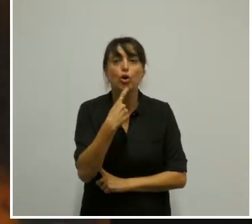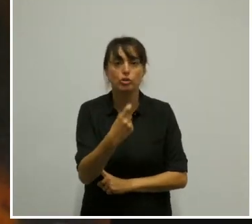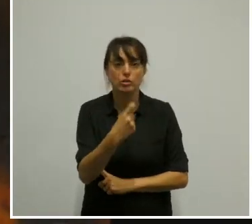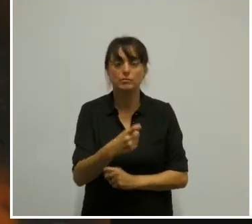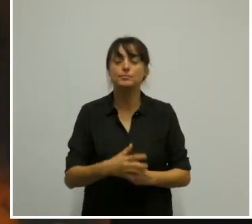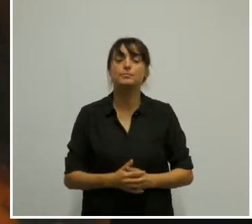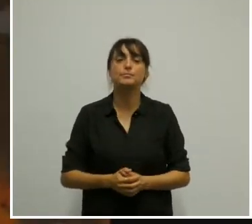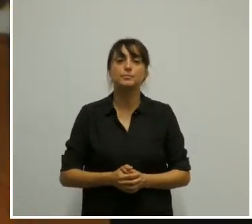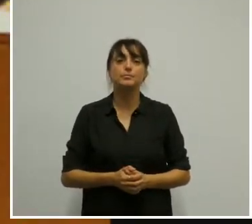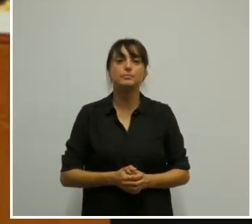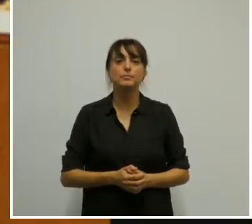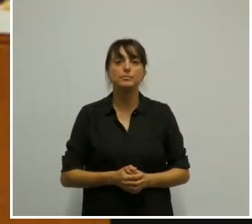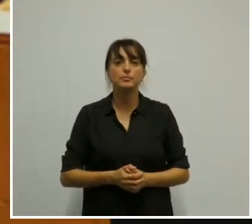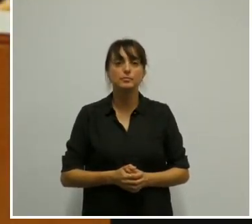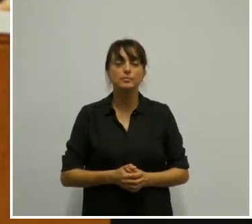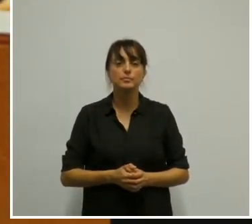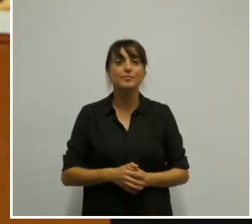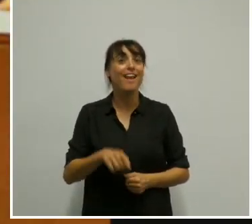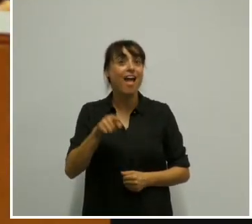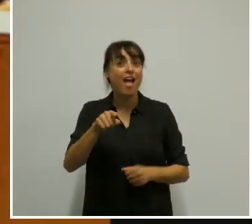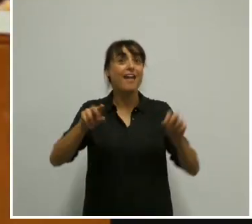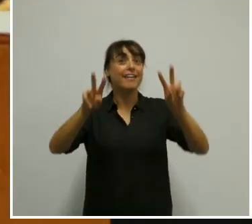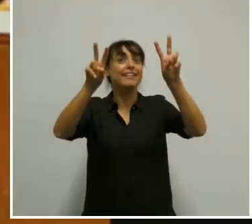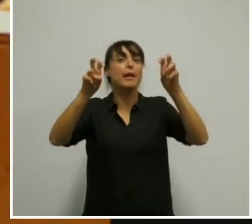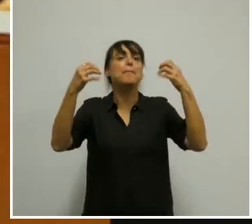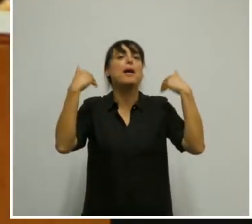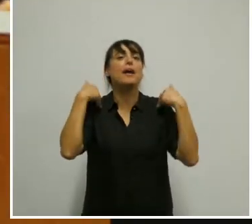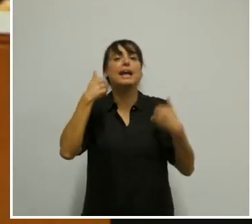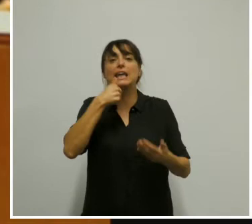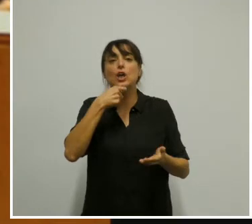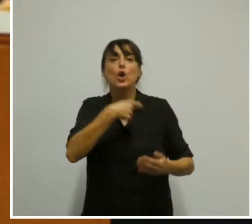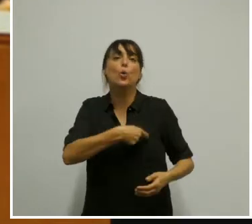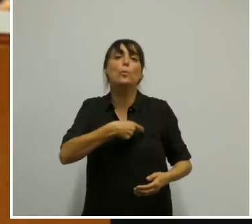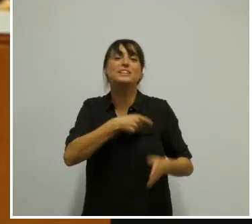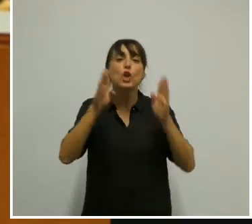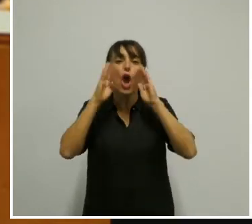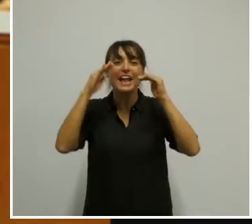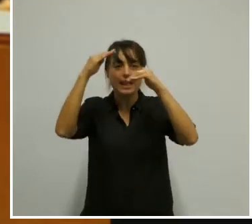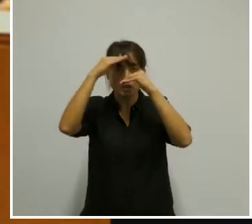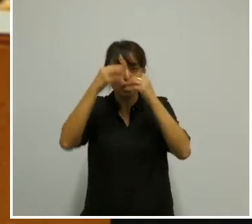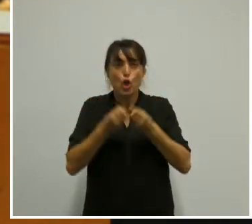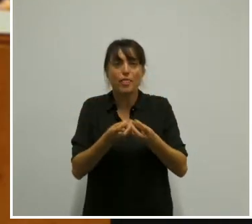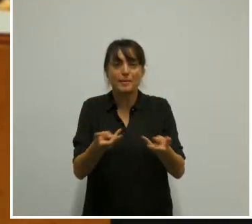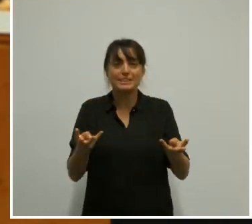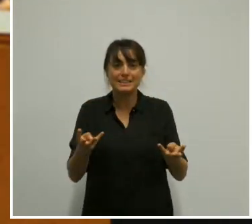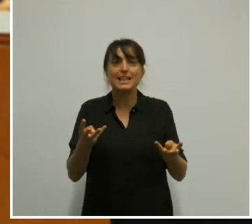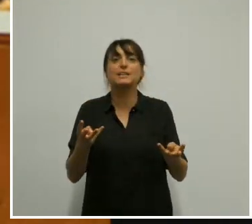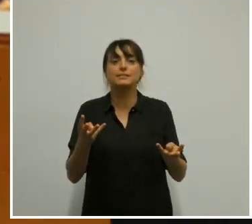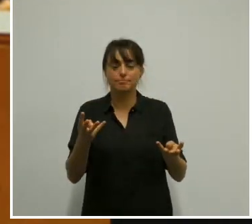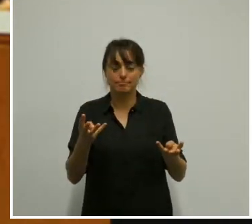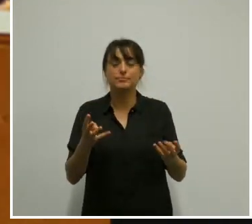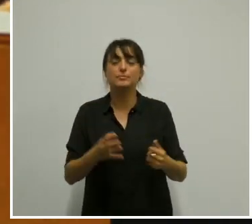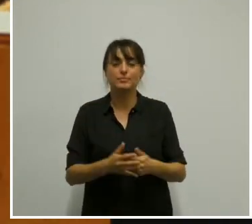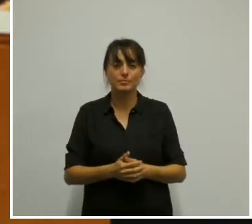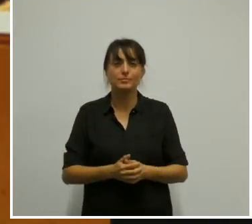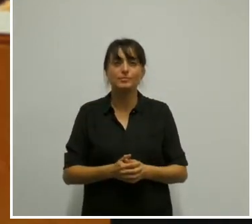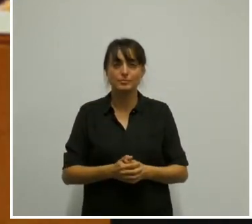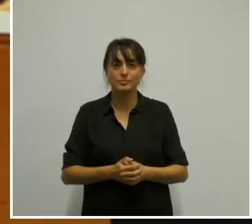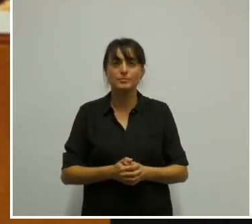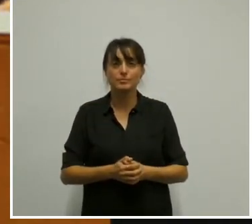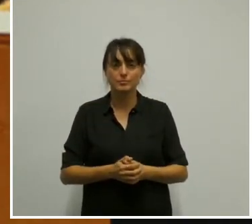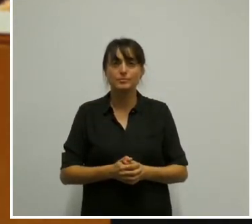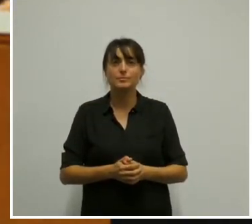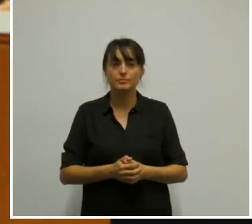Això és a través de la Comissió d'Atenció a la Diversitat, si en feu al centre. Hi ha